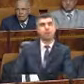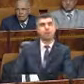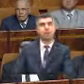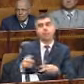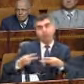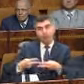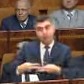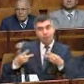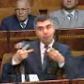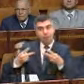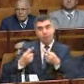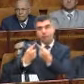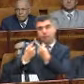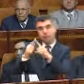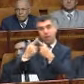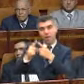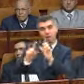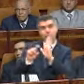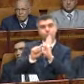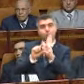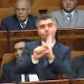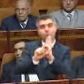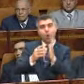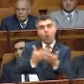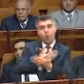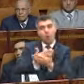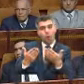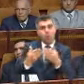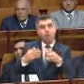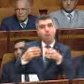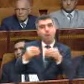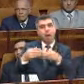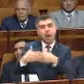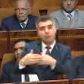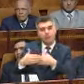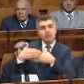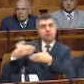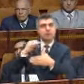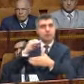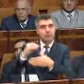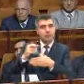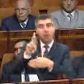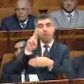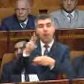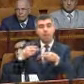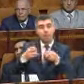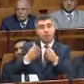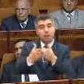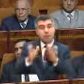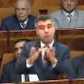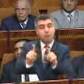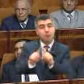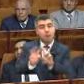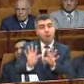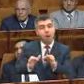ديال مجموعة ديال المشاريع كما في المنطقة ديال رحمنا اللي شرف عليها صاحب الجلالة وجابت واحد المشروع طموح